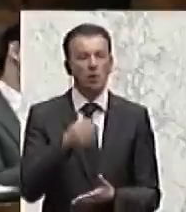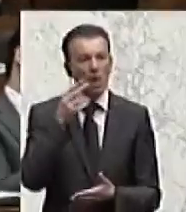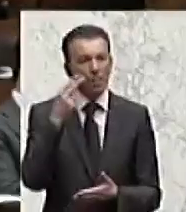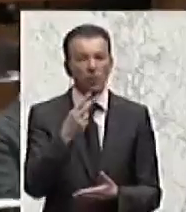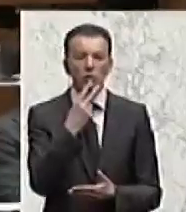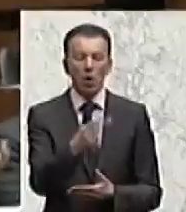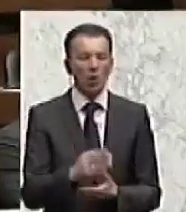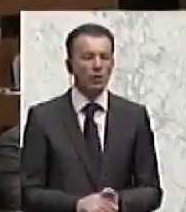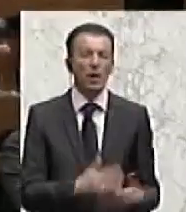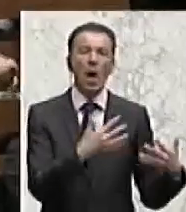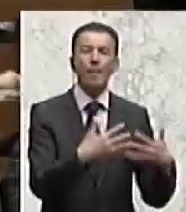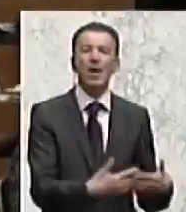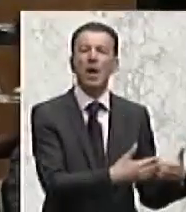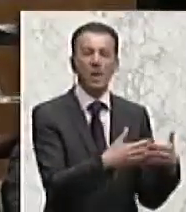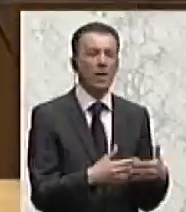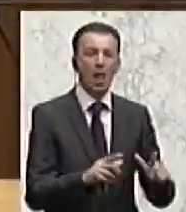in Amerika